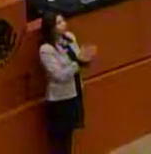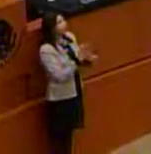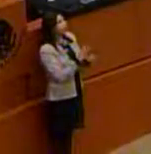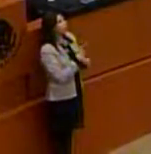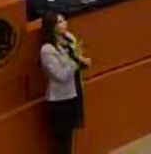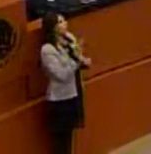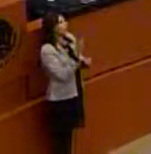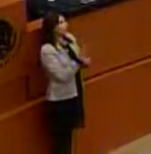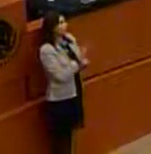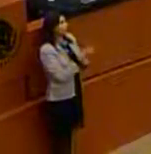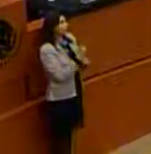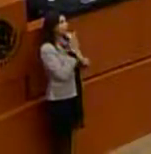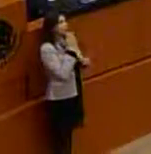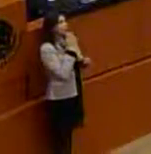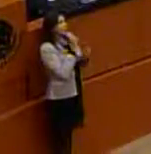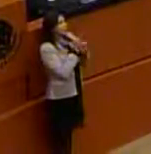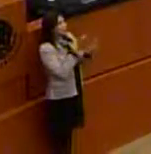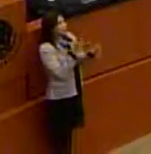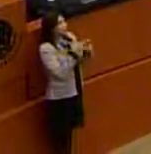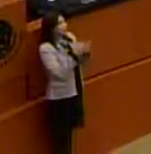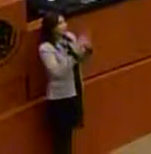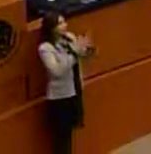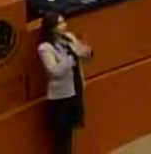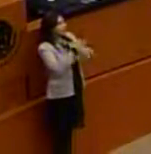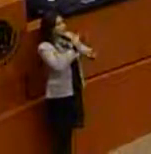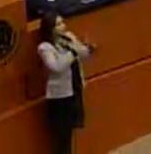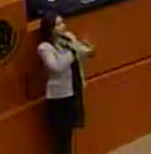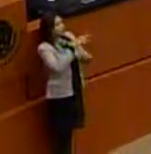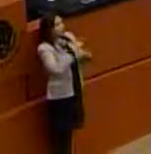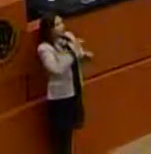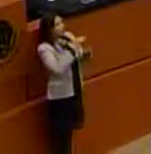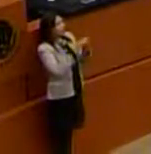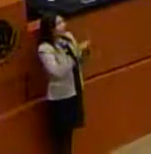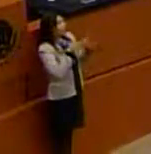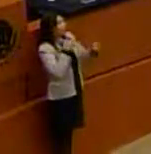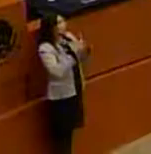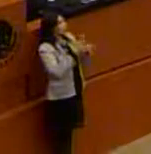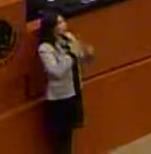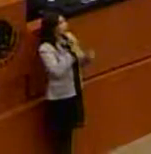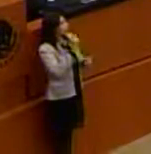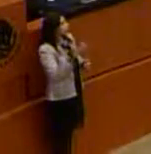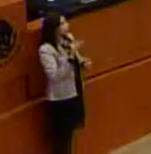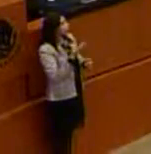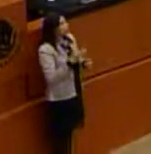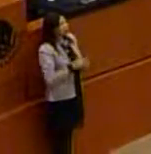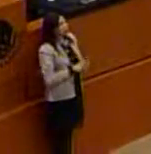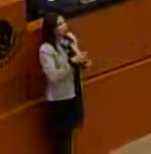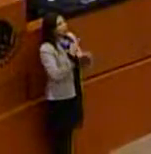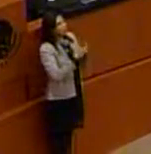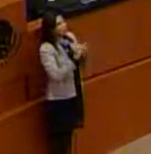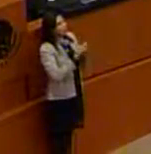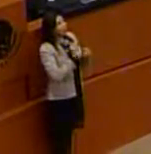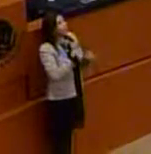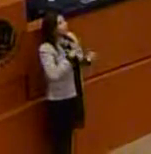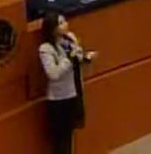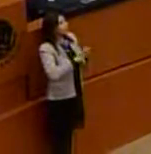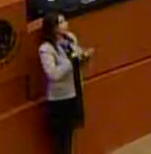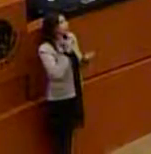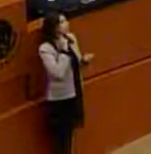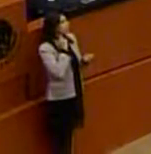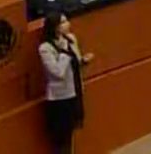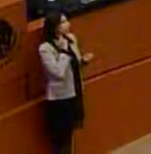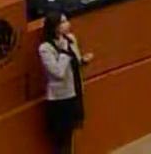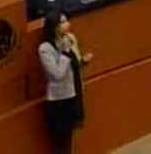patrimoine d'infrastructures matérielles, d'innovation, de technologie, d'automation et du savoir acquis par nos ancêtres qui est